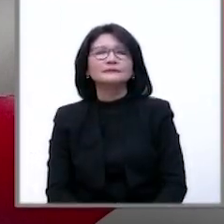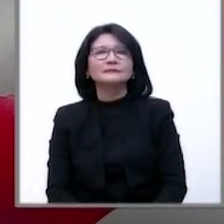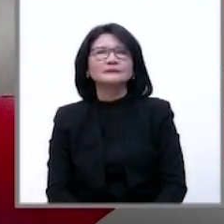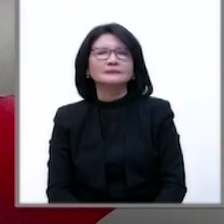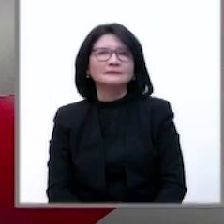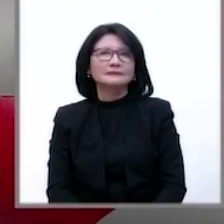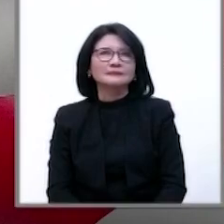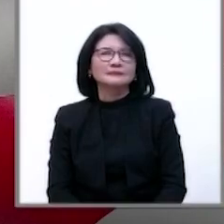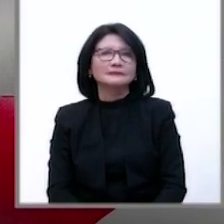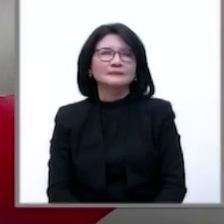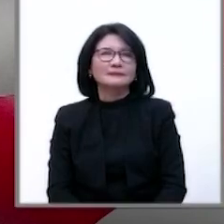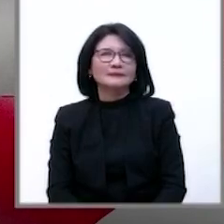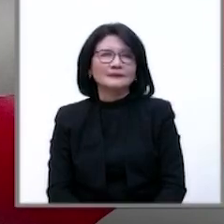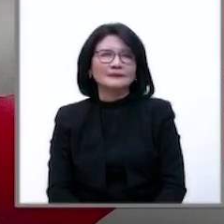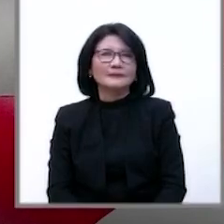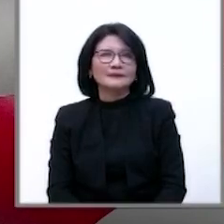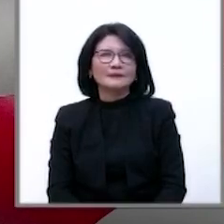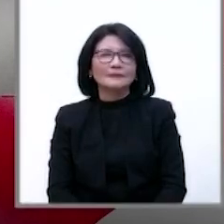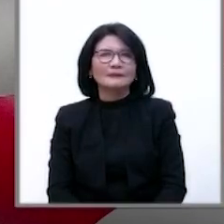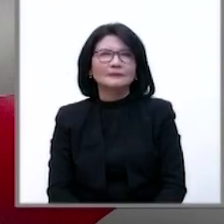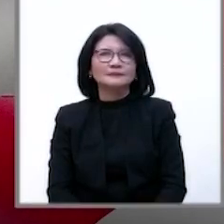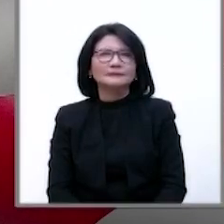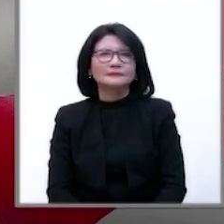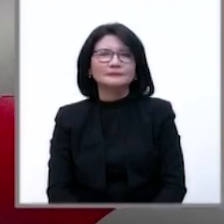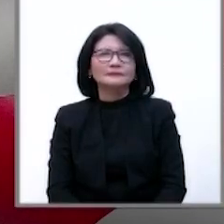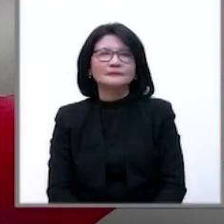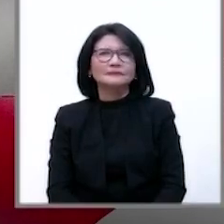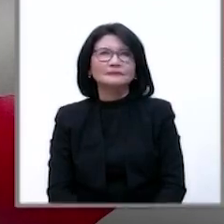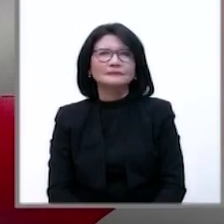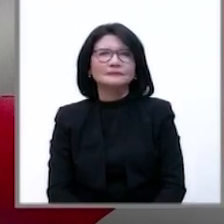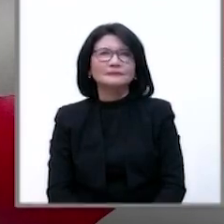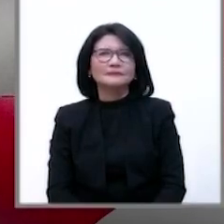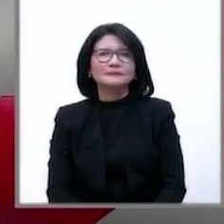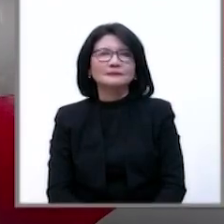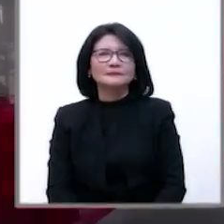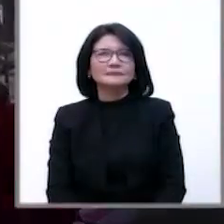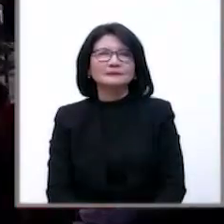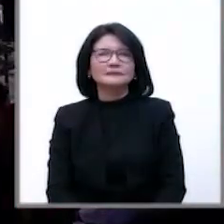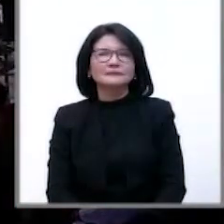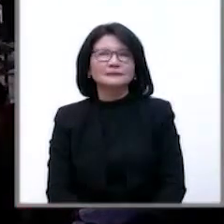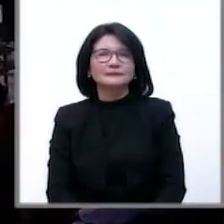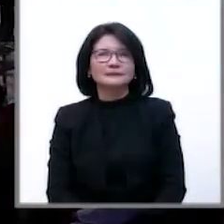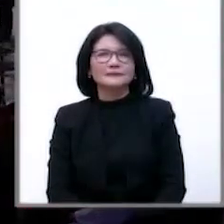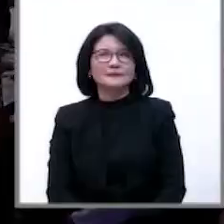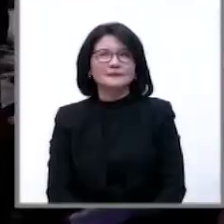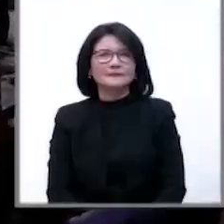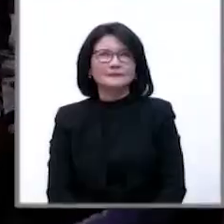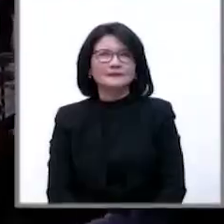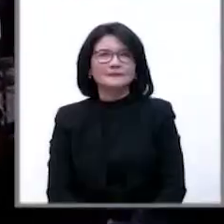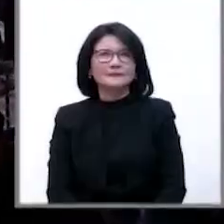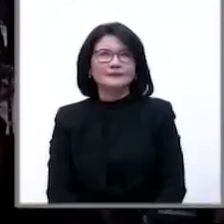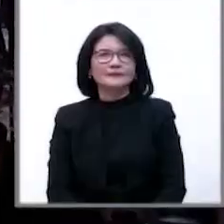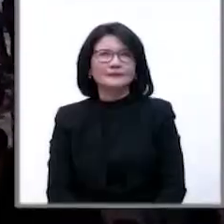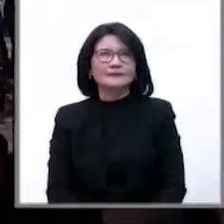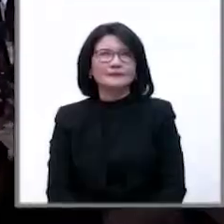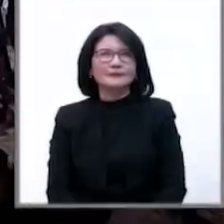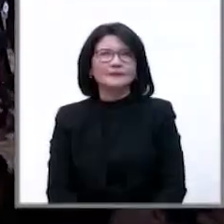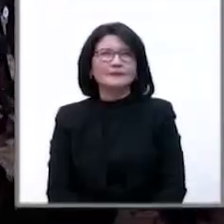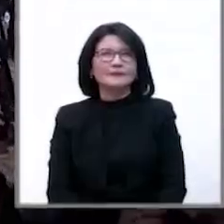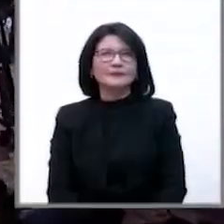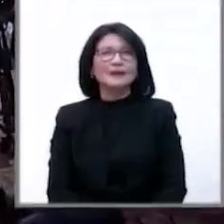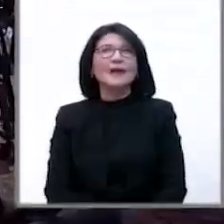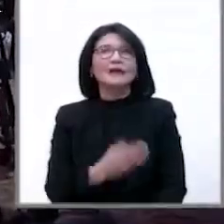baik waktunya masih ada Bapak cukup lanjut Baik Terima kasih bapak muhamin Iskandar